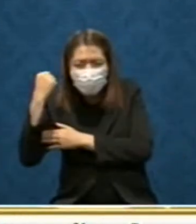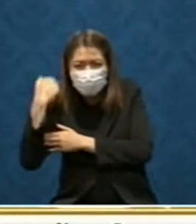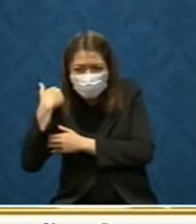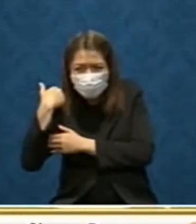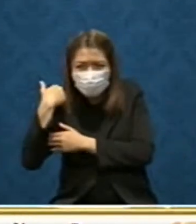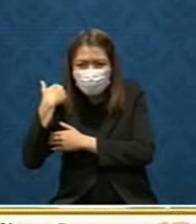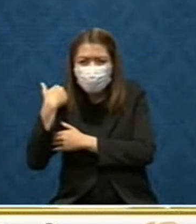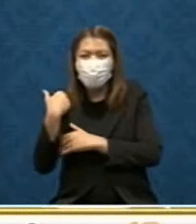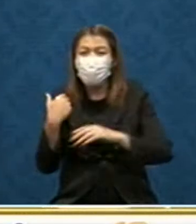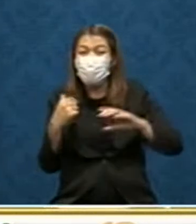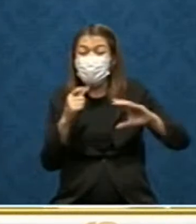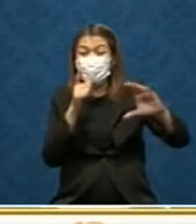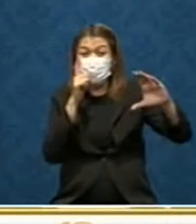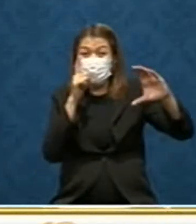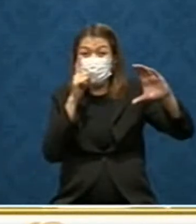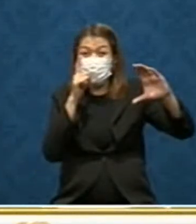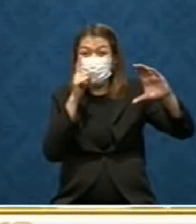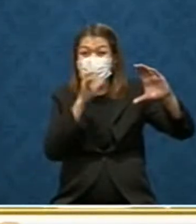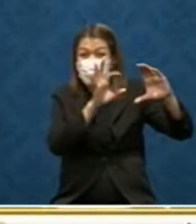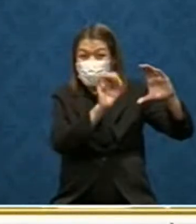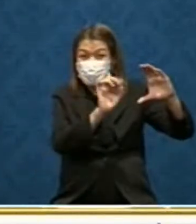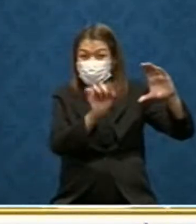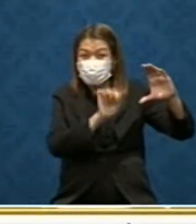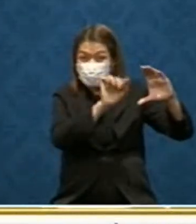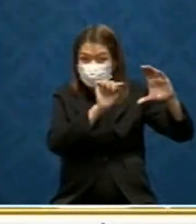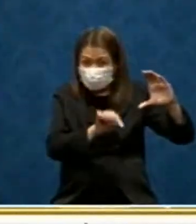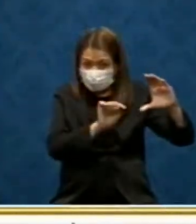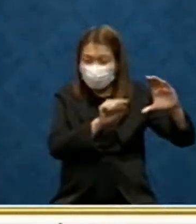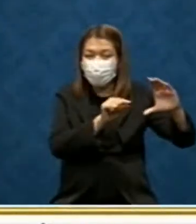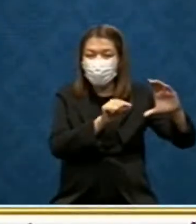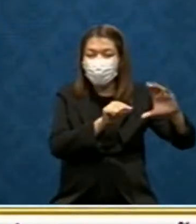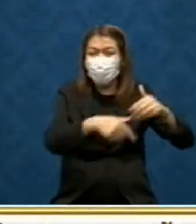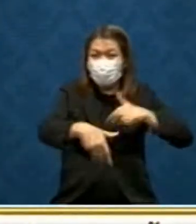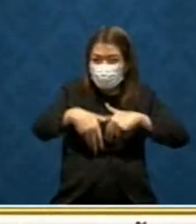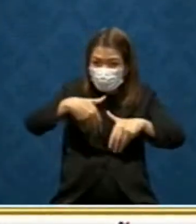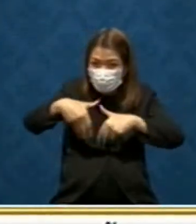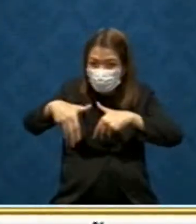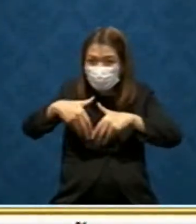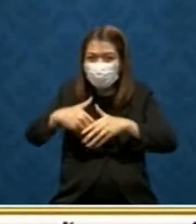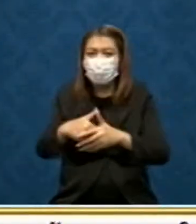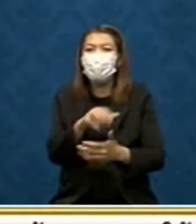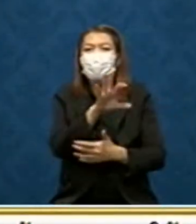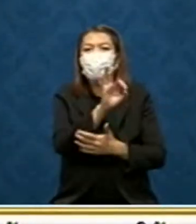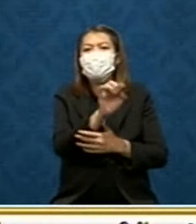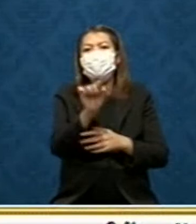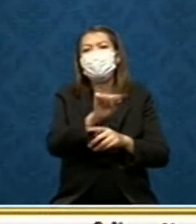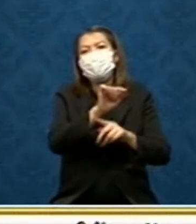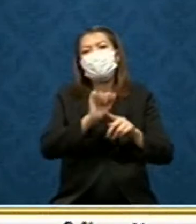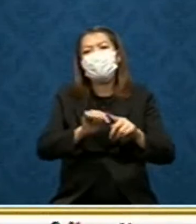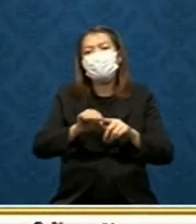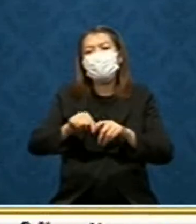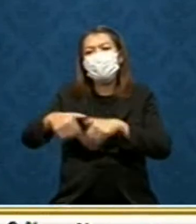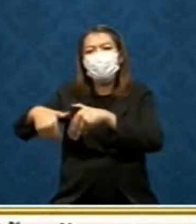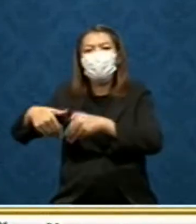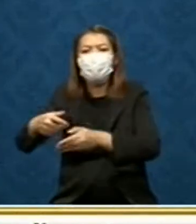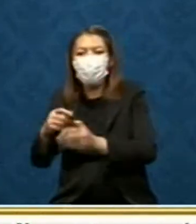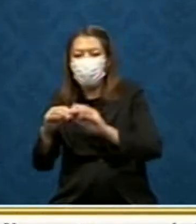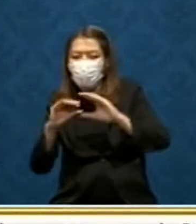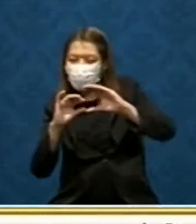ก็คือเอาทุนใหญ่ไปเลืดไปสูบเอาทัยากรจากท้องถิ่นมา 90%เหลืให้ชาบ้าน 10